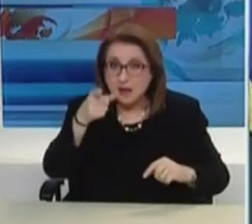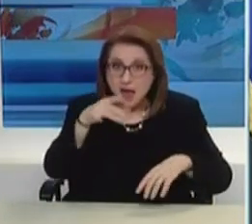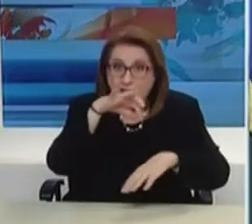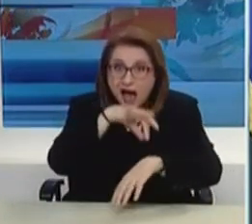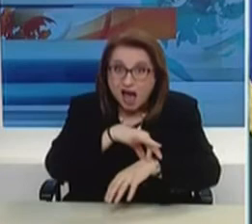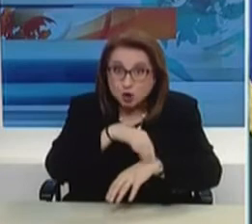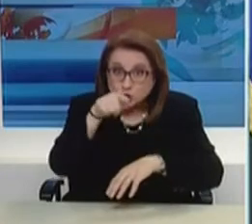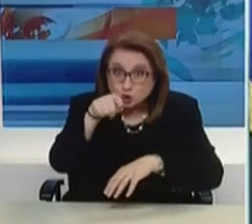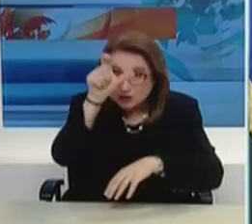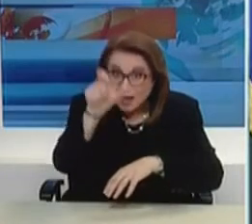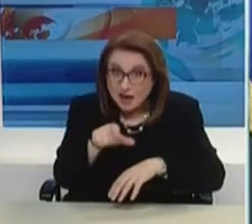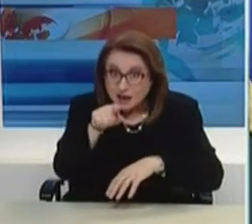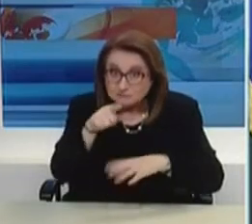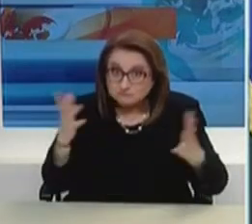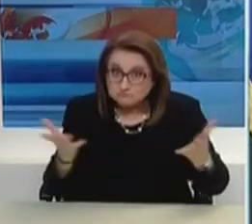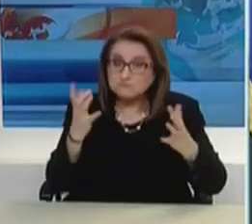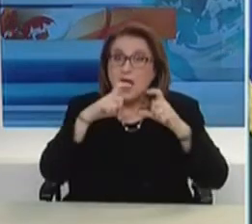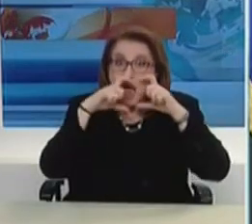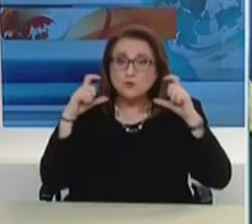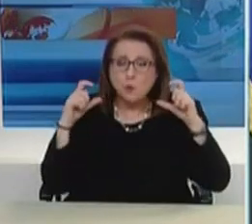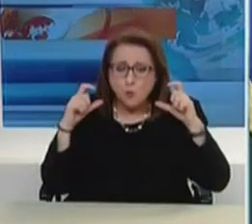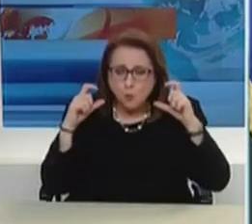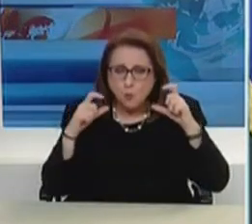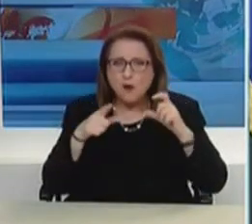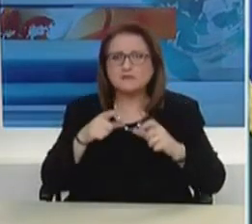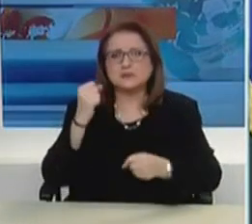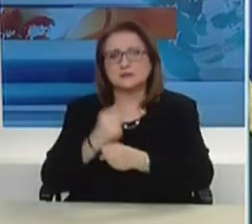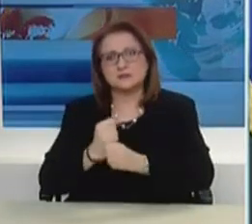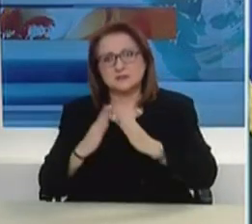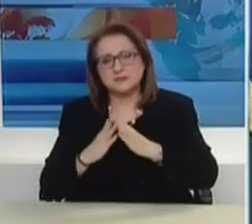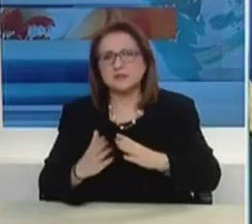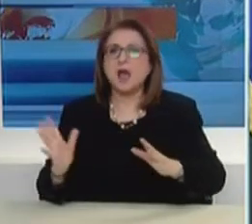ή άλλως, αν είχαν ήπια συμπτώματα, δεν θα έπρεπε να κυκλοφορούν έξω.